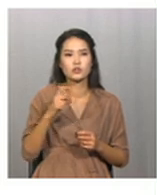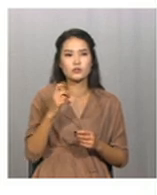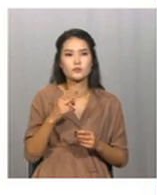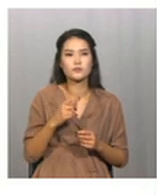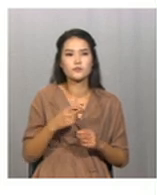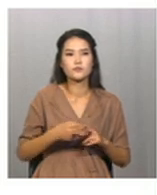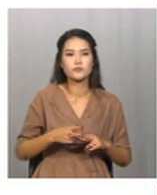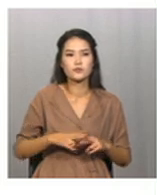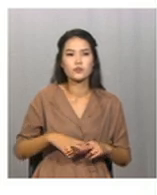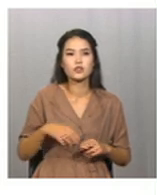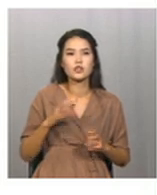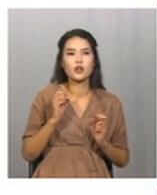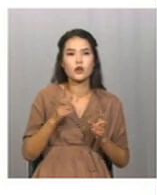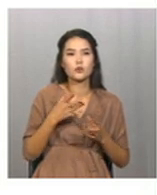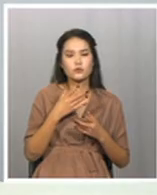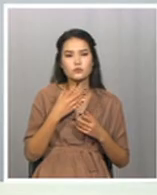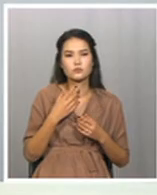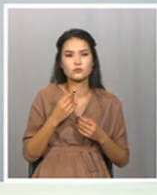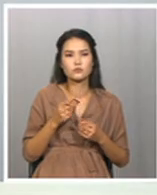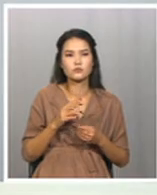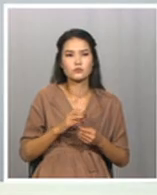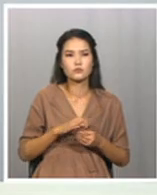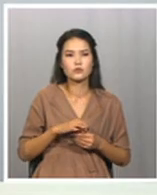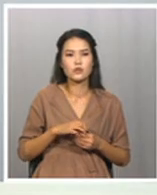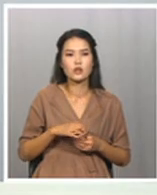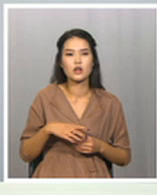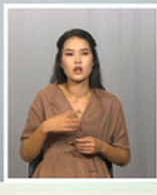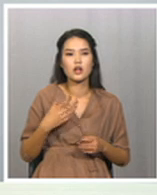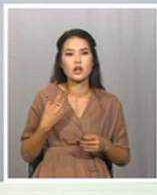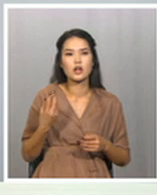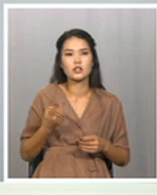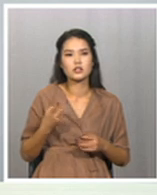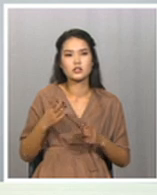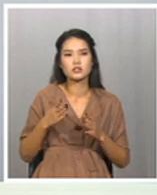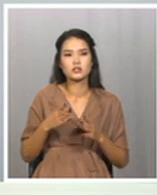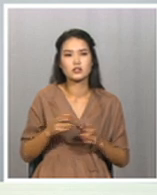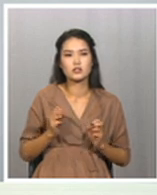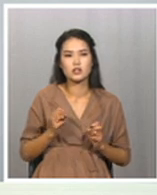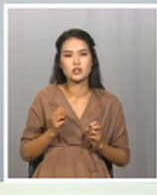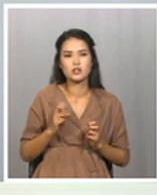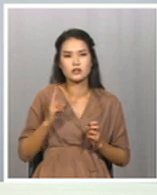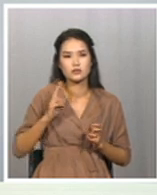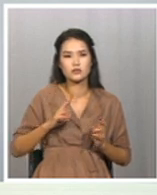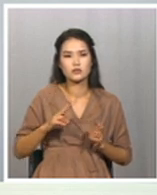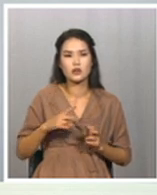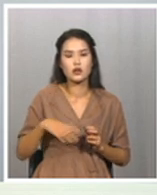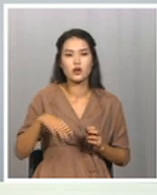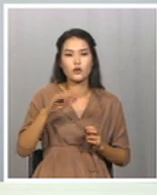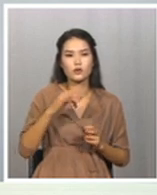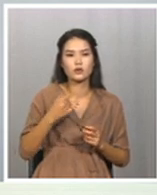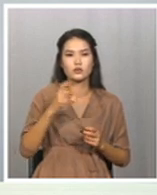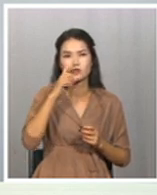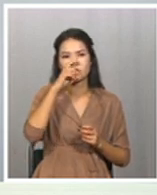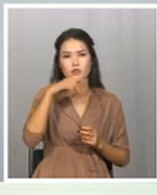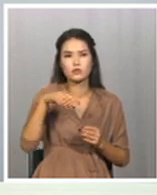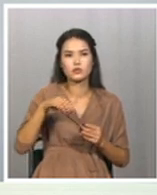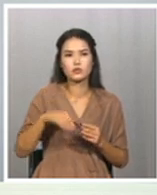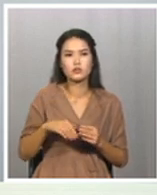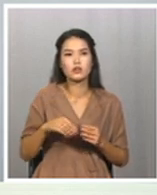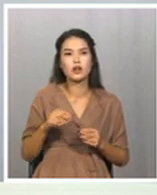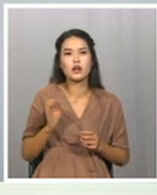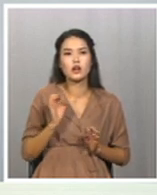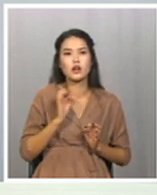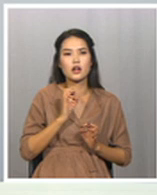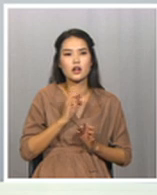Яғни газдың көпіршіктері пайда болды. Ал екінші сынауықта мыс сұйылтылған күкірт қышқылы ерітіндісімен әрекеттескен